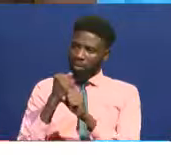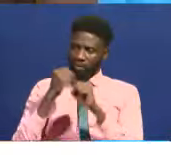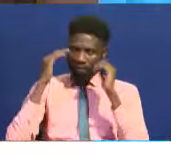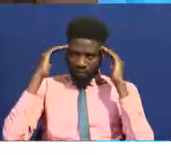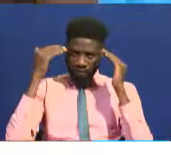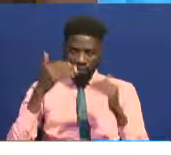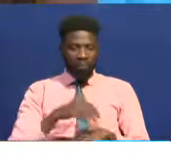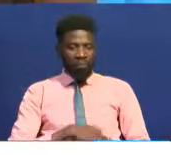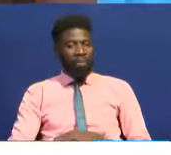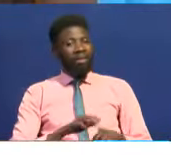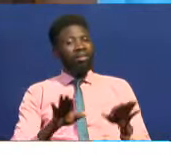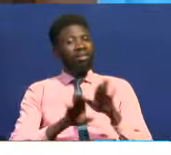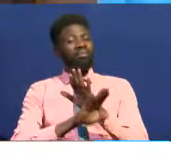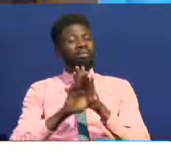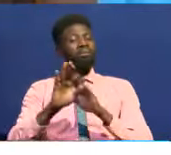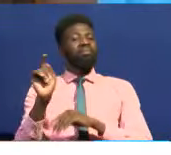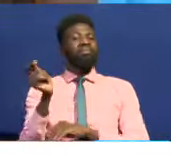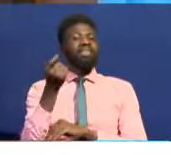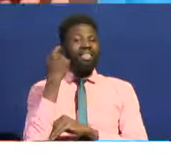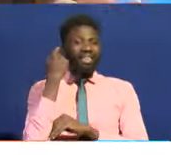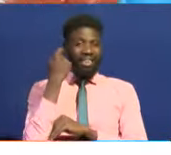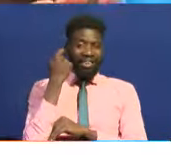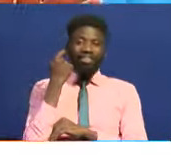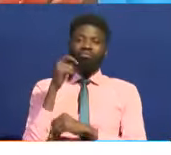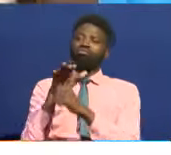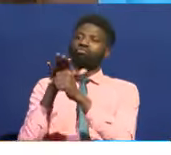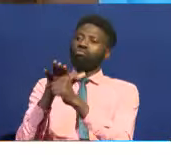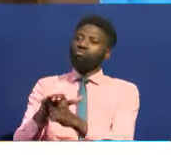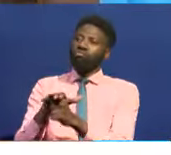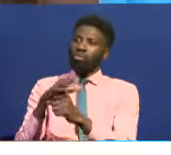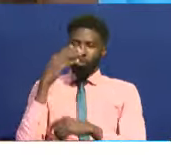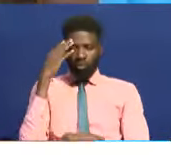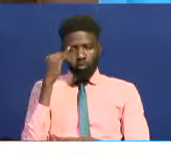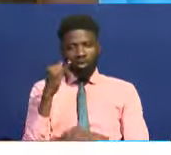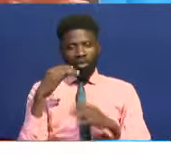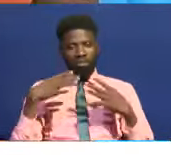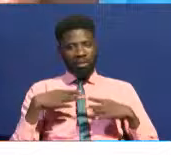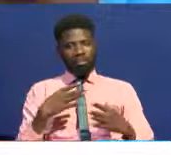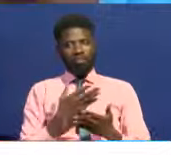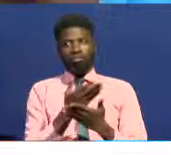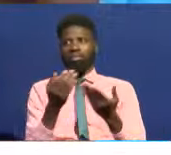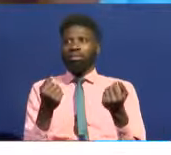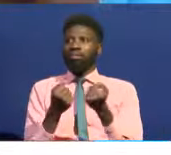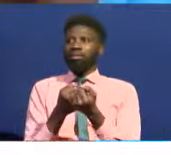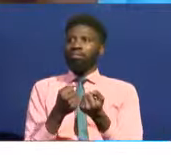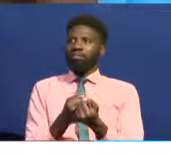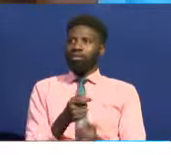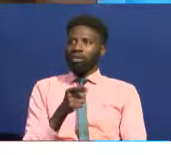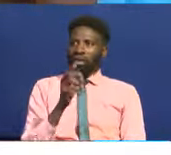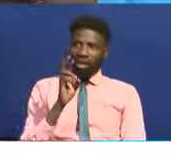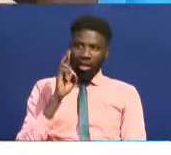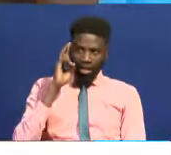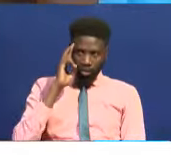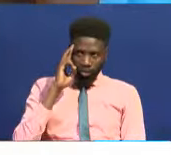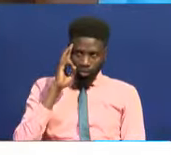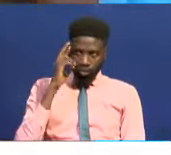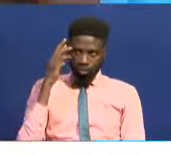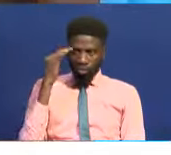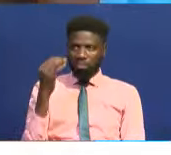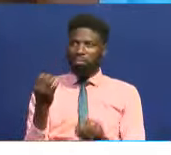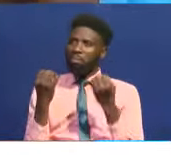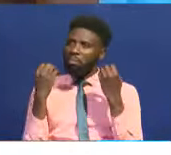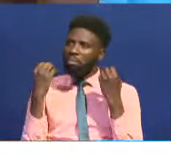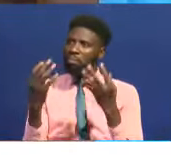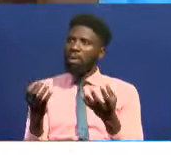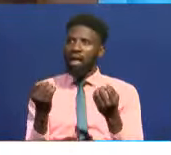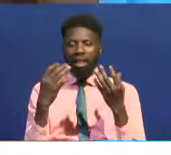yenye deputy president unapigwa ni kwa sababu ya kusimama na hawa wananchi. Hiyo ndio kitu yenye inafanya hawa watu wengi wanakuwa